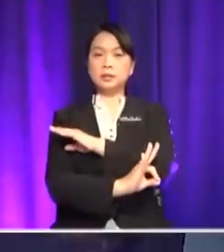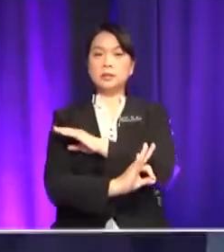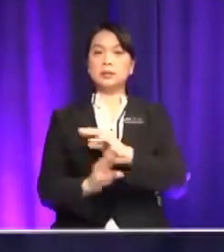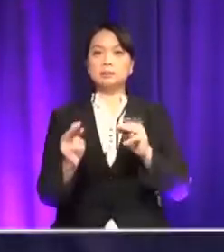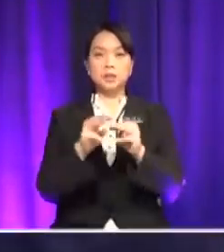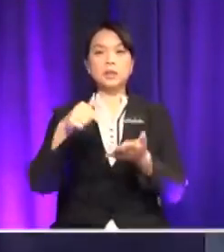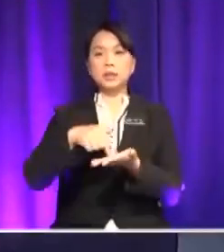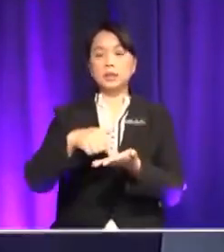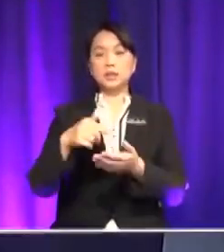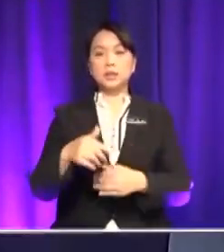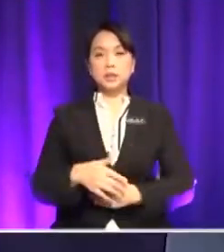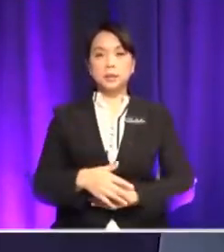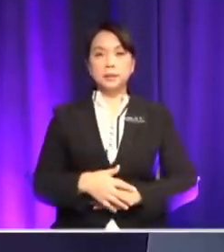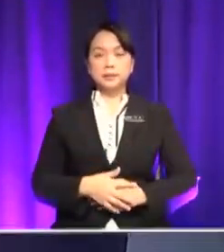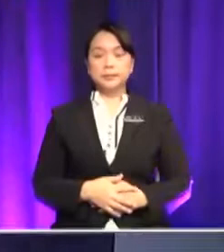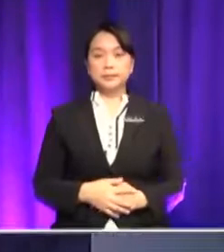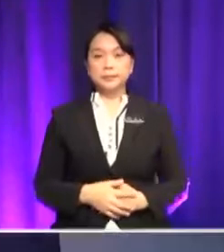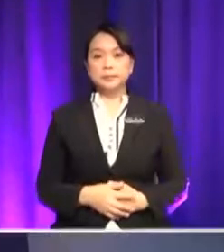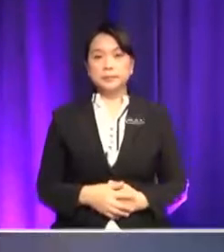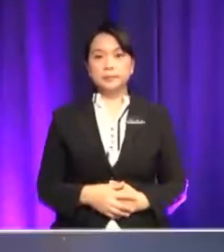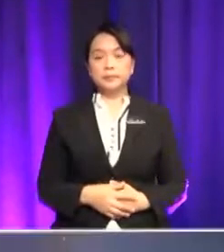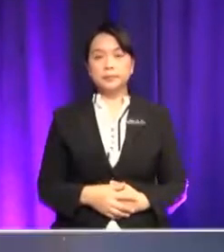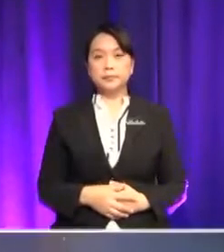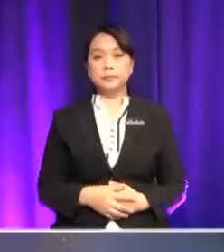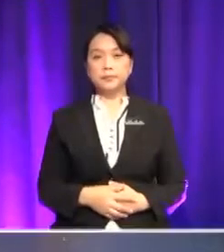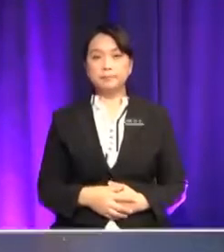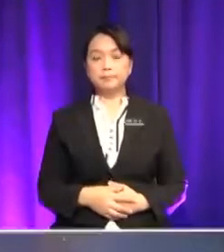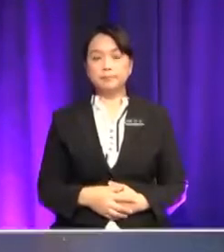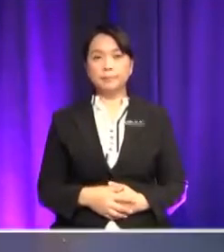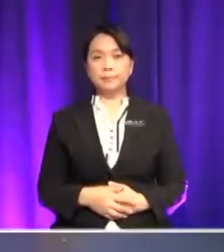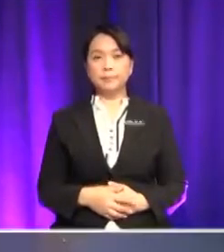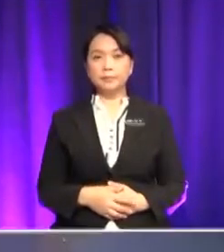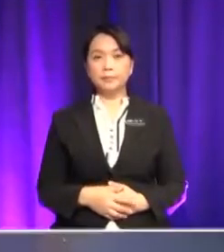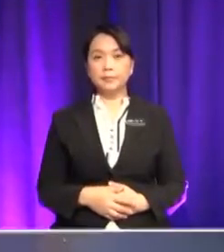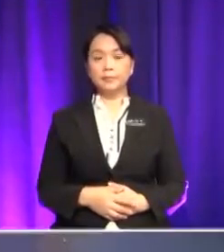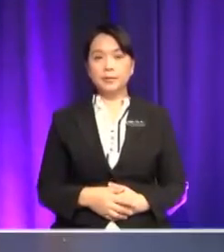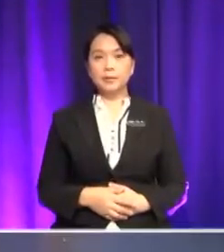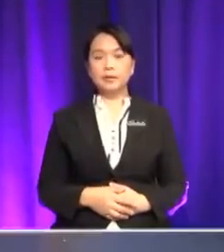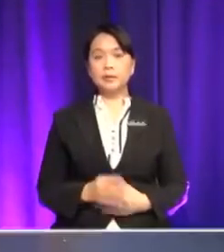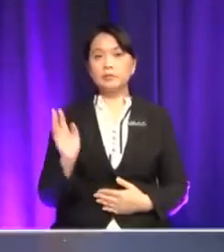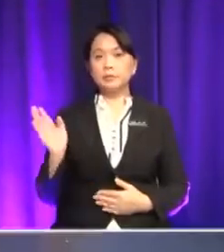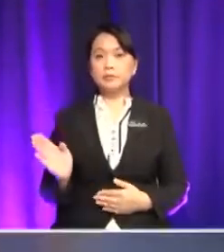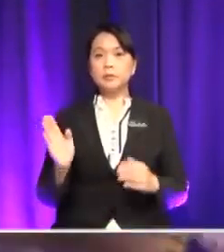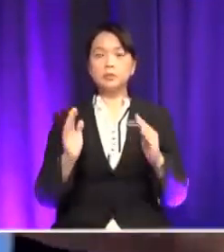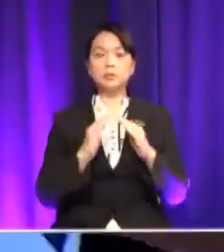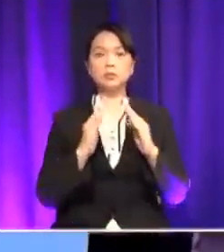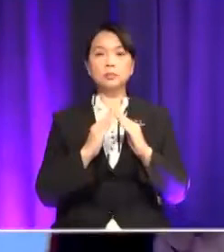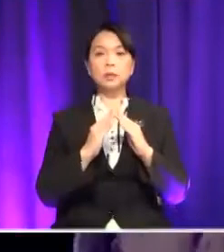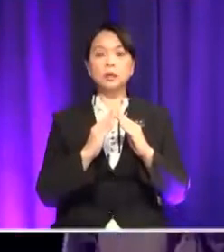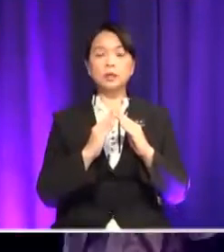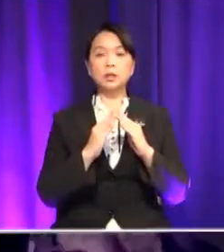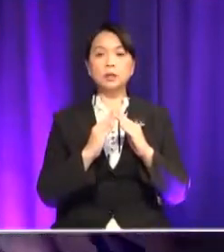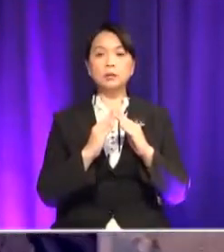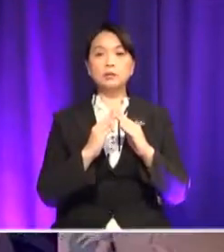Okey. Okey. Kita ada apa lagi, cikgu? Okey, ini dia. Silakan, ini. cikgu. Ini dari mana ni? Ini ialah rumah kimchi Korea.